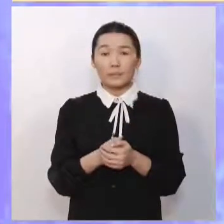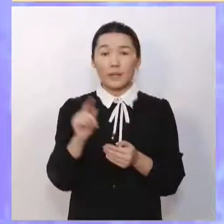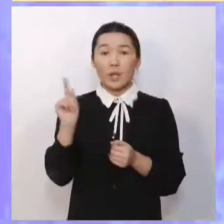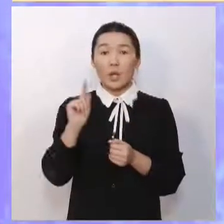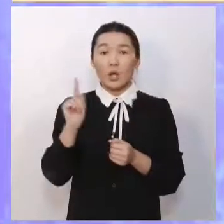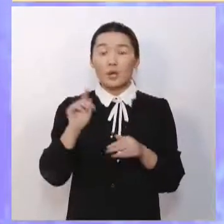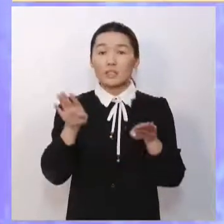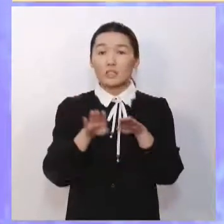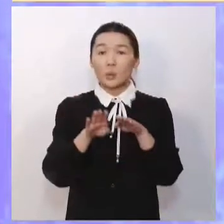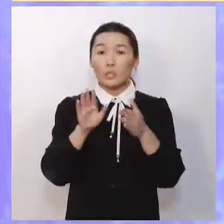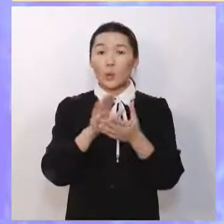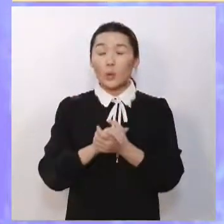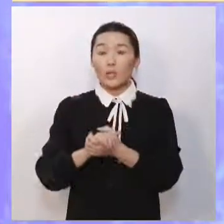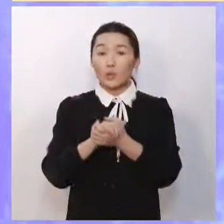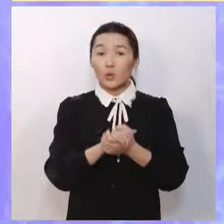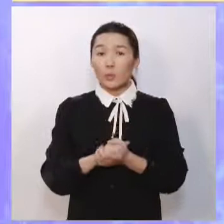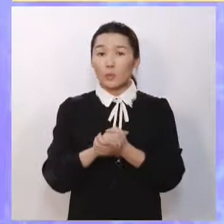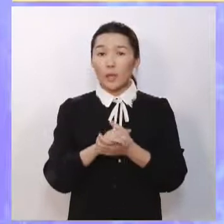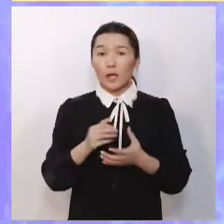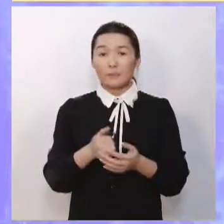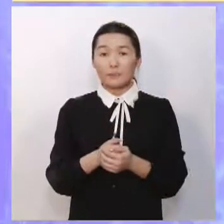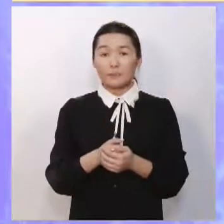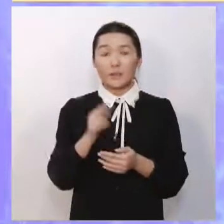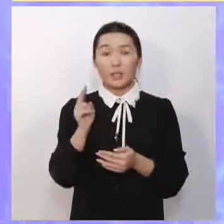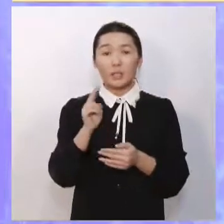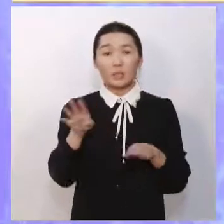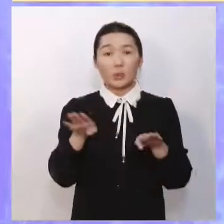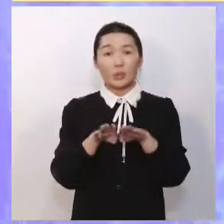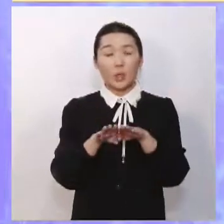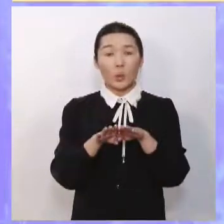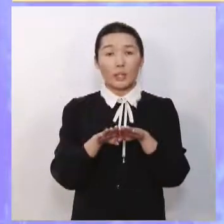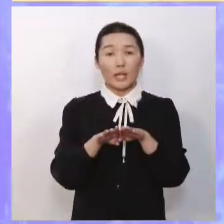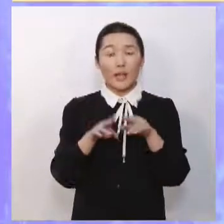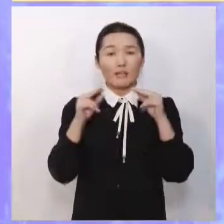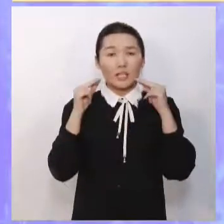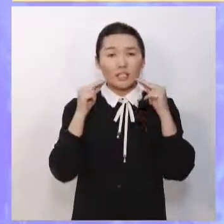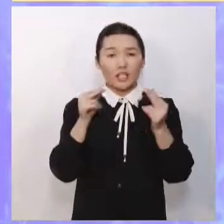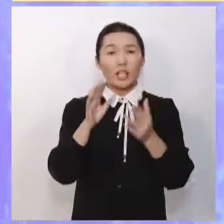же такое дружба? Кто такой настоящий друг?